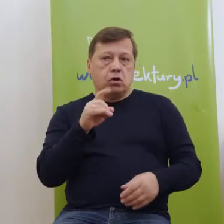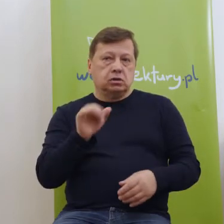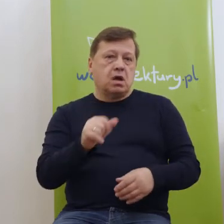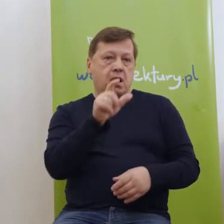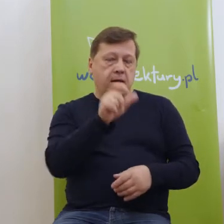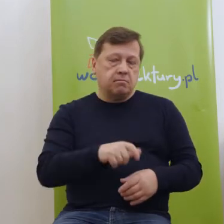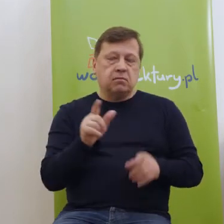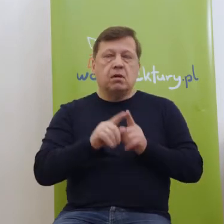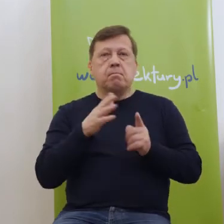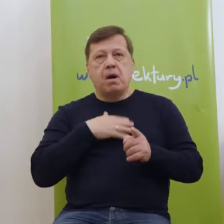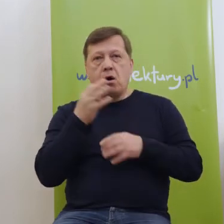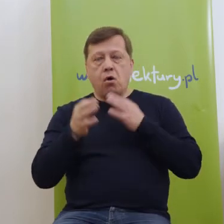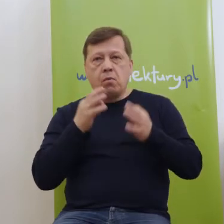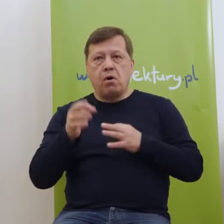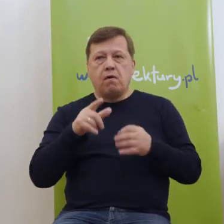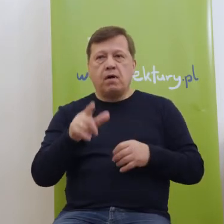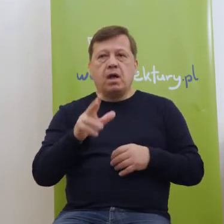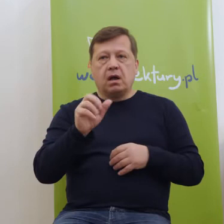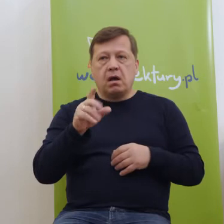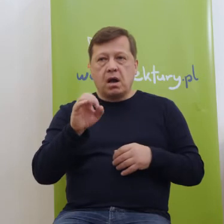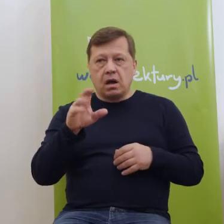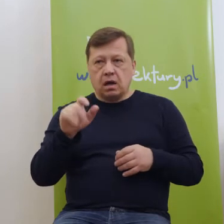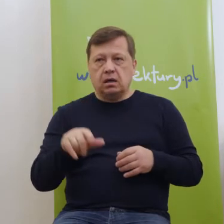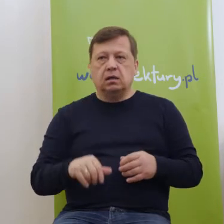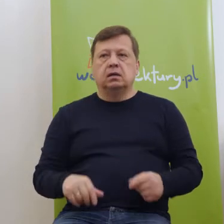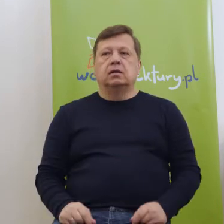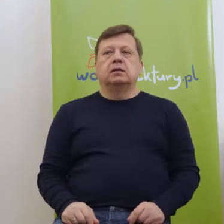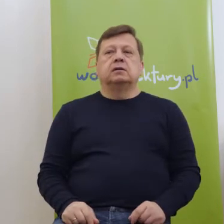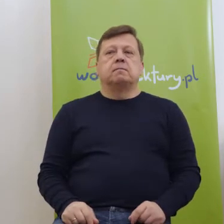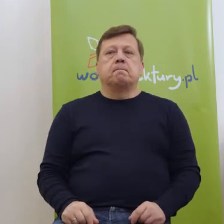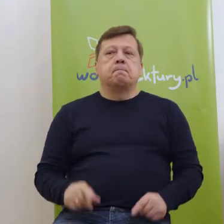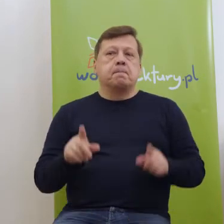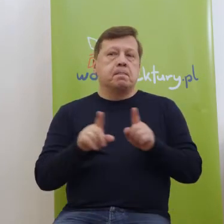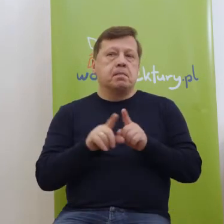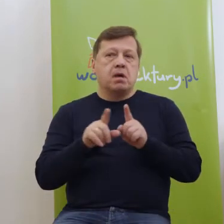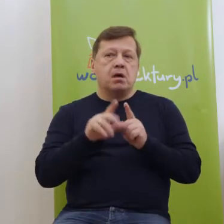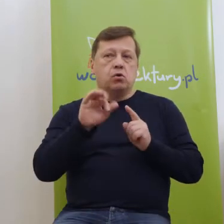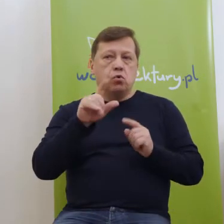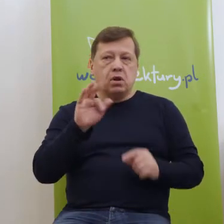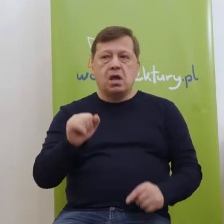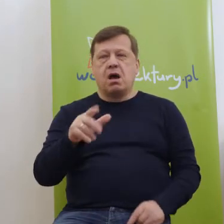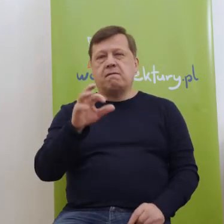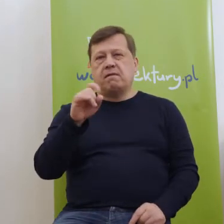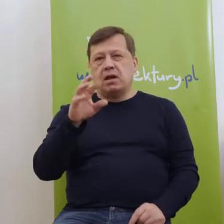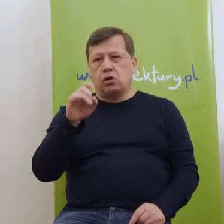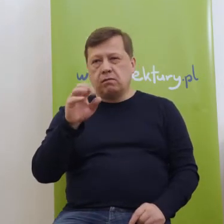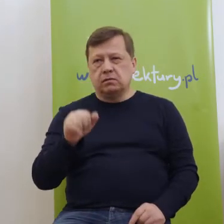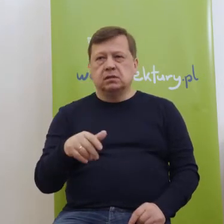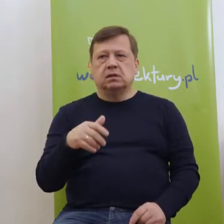mamy też opowiadania Radka Raka, Sylwii Hutnik, Julii Fiedorczuk, Justyny Bargielskiej i kilku